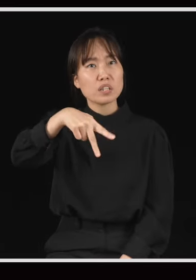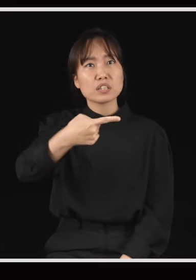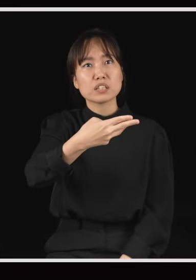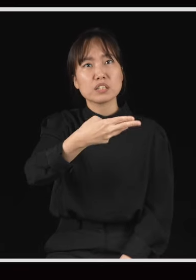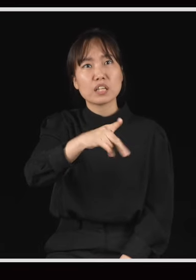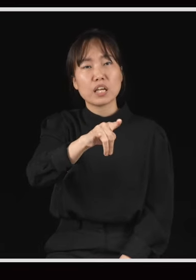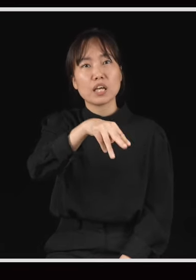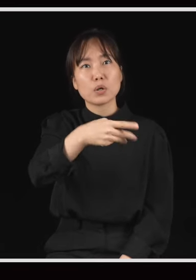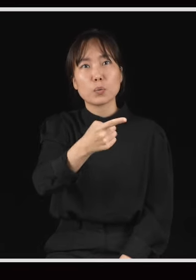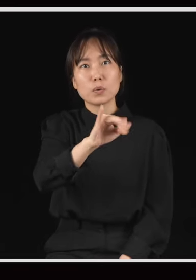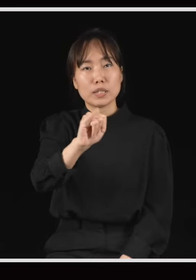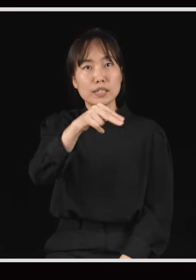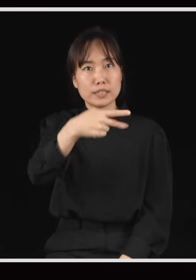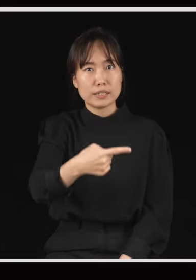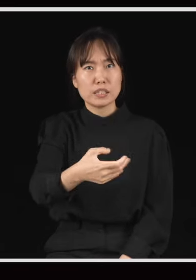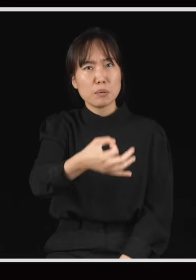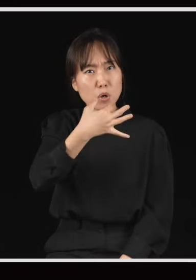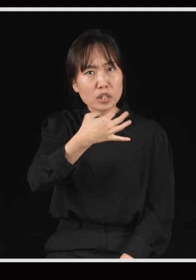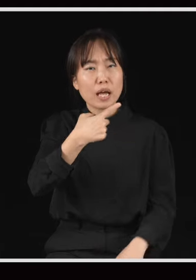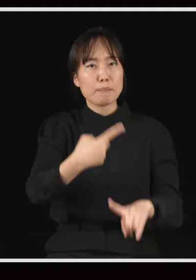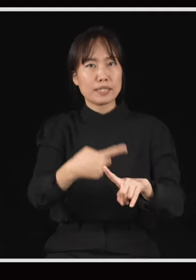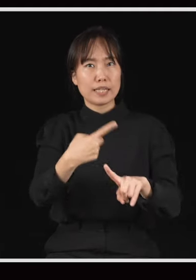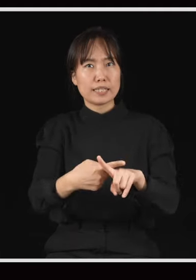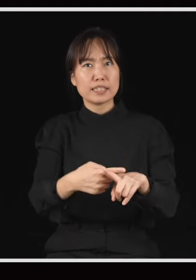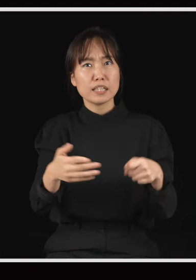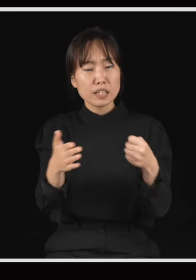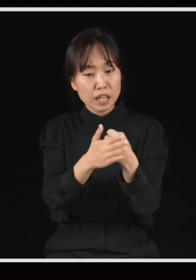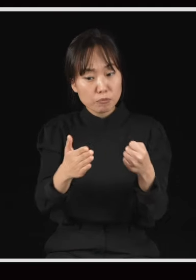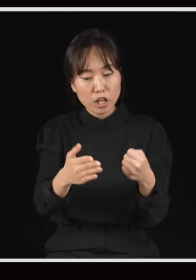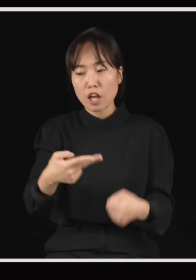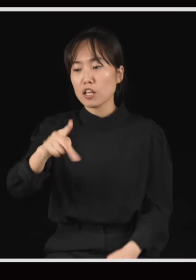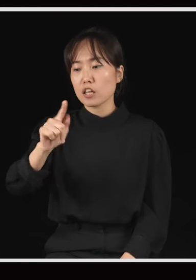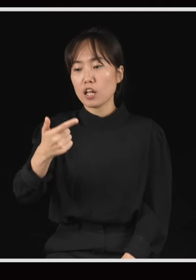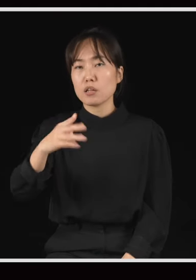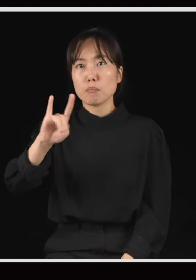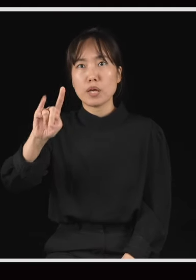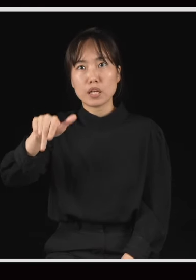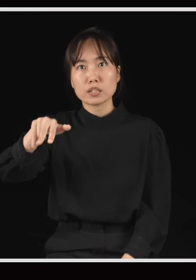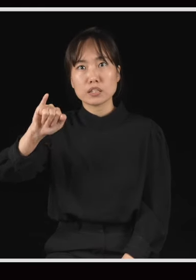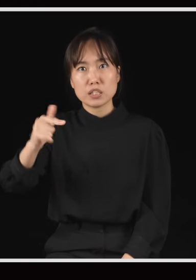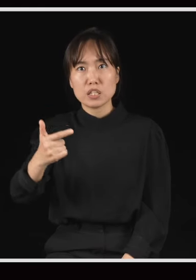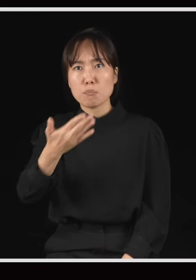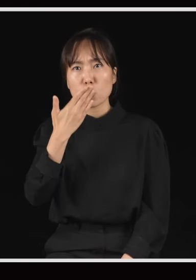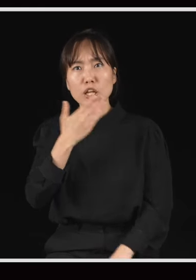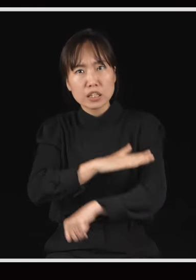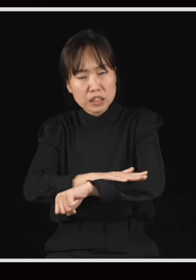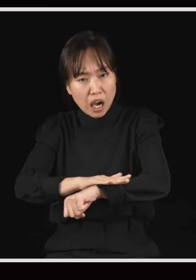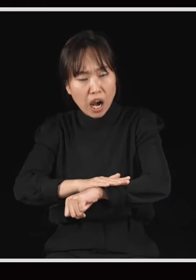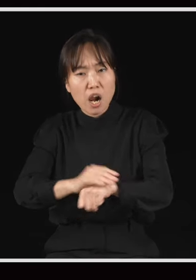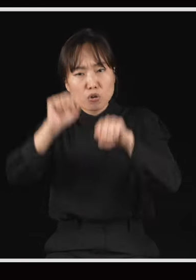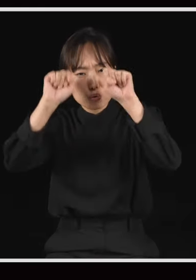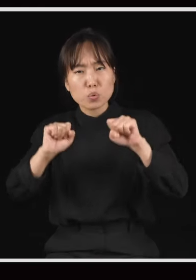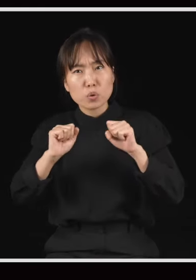스테로이드를 먹는 정도까지도 될 수 있기 때문에 실제로 연구들을 보면 단백질을 먹고 운동을 해도 근육이 안 생길 수